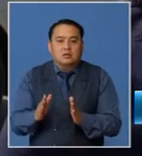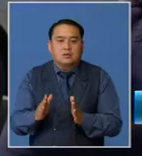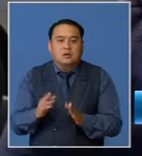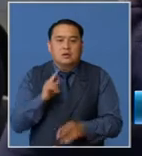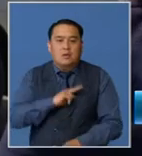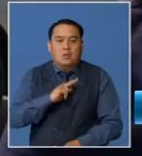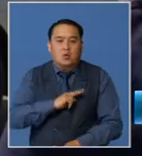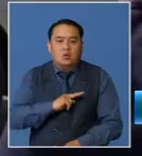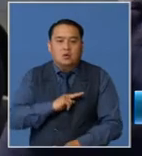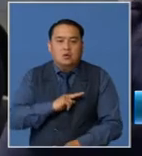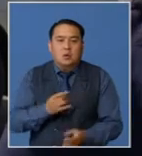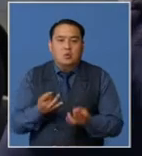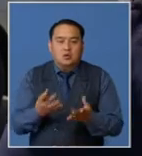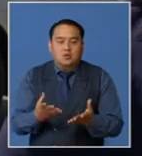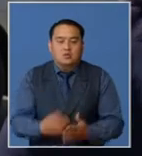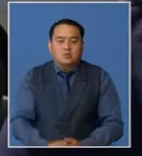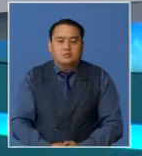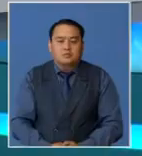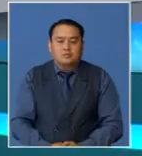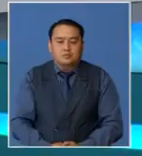работающий по патенту или по упрощенной декларации.